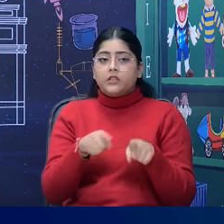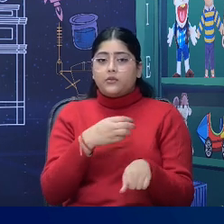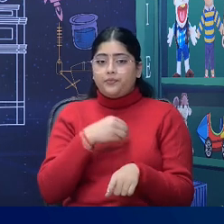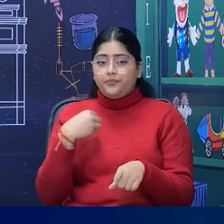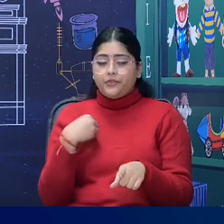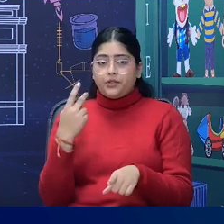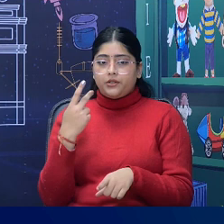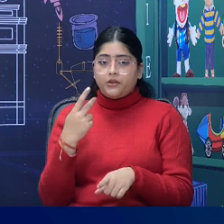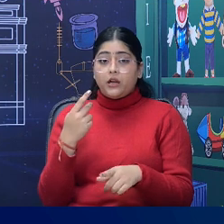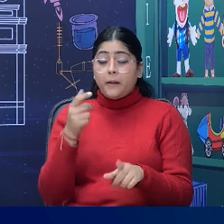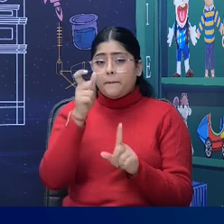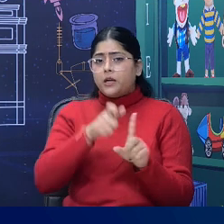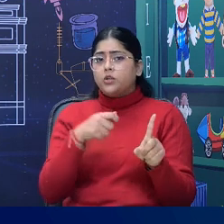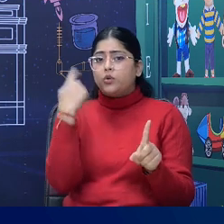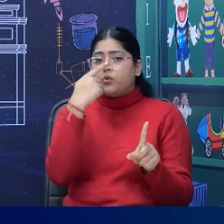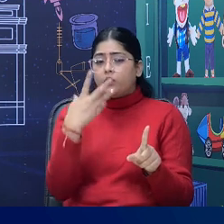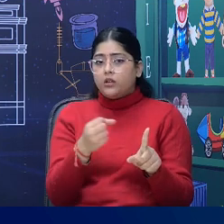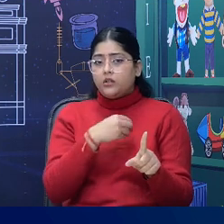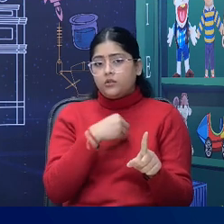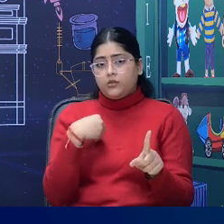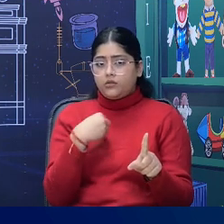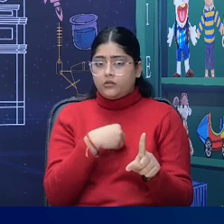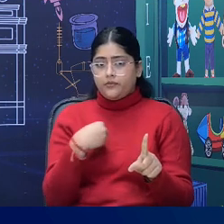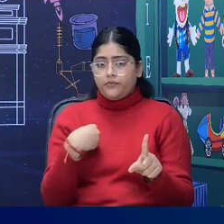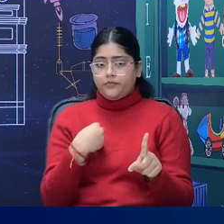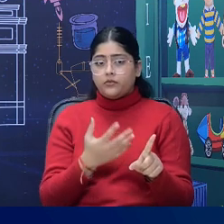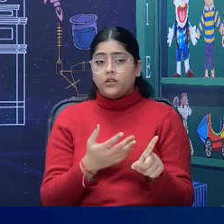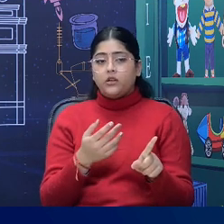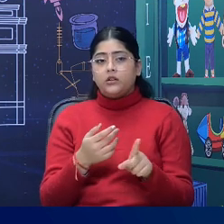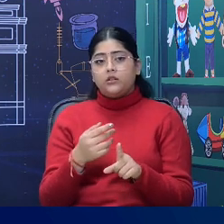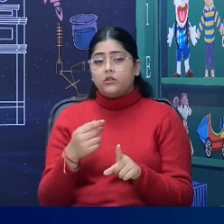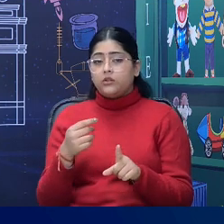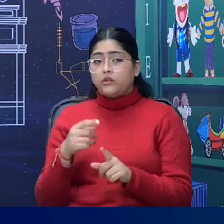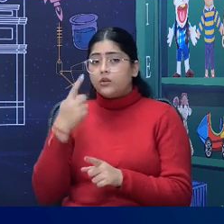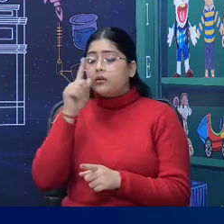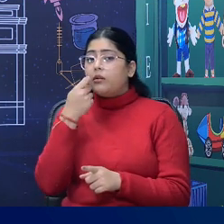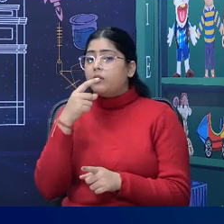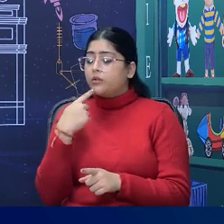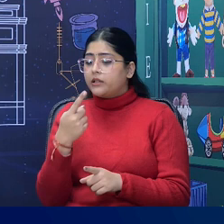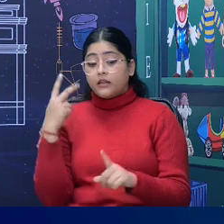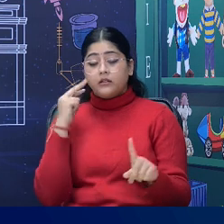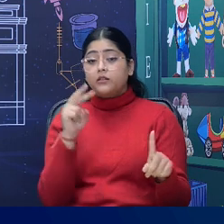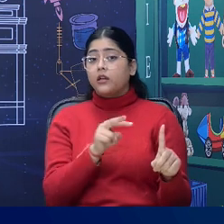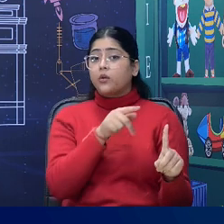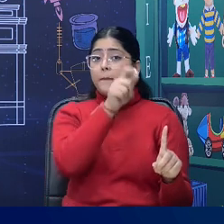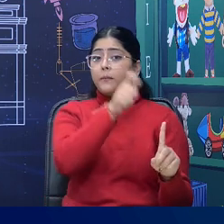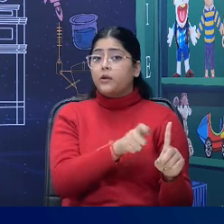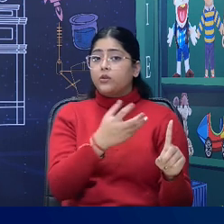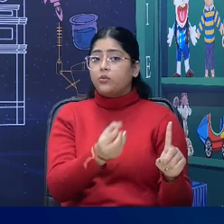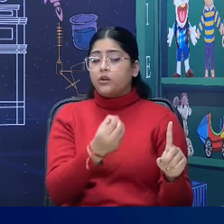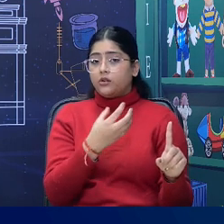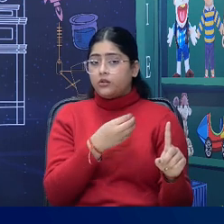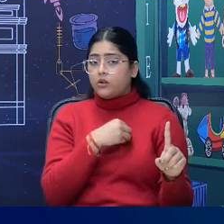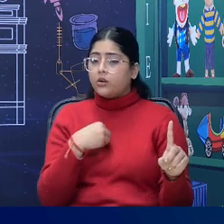चाहता है तो अभिभावक क्या कहते हैं कि देखो वो वाला बच्चा तो डॉक्टर बन रहा है तुम भी डॉक्टर बन जाओ अब व्यंग में यही वाली बात है कि सबकी अपनी-अपनी